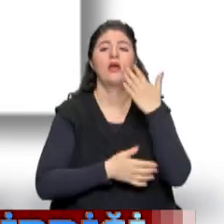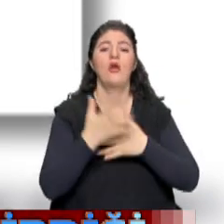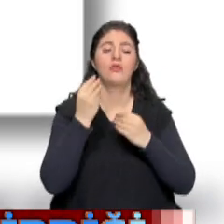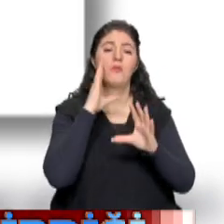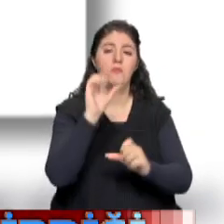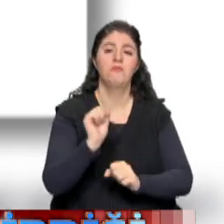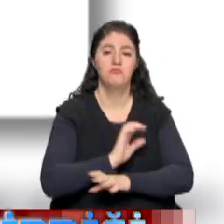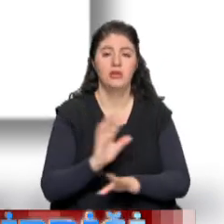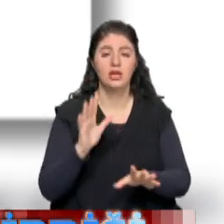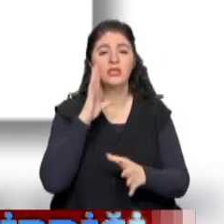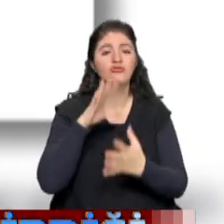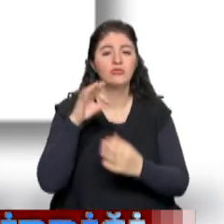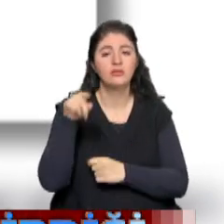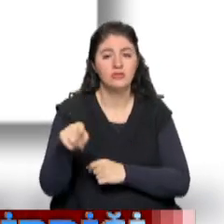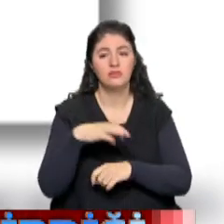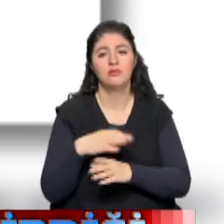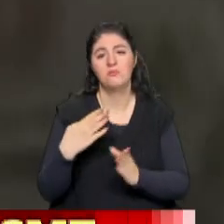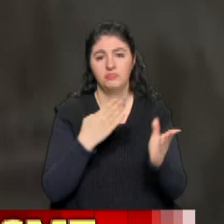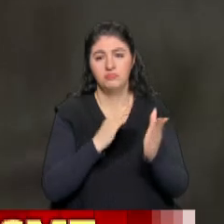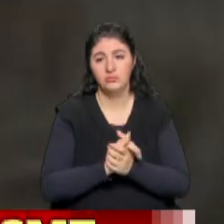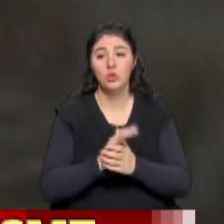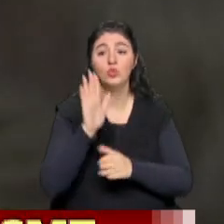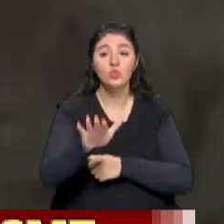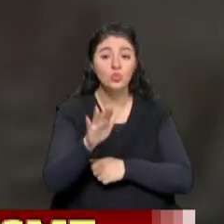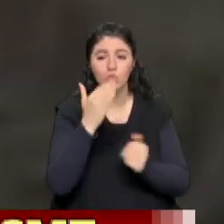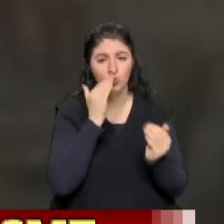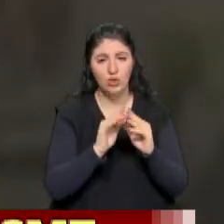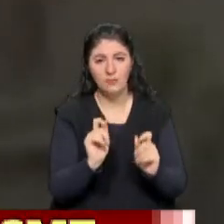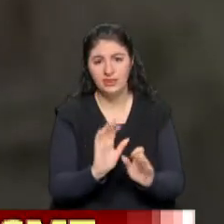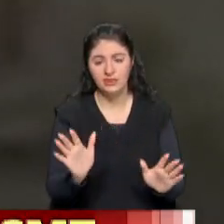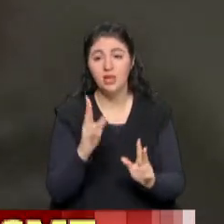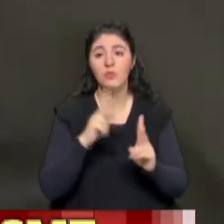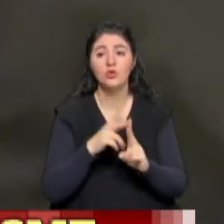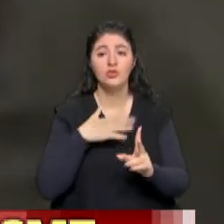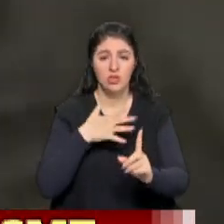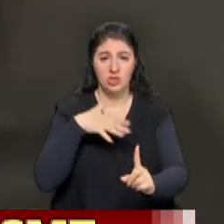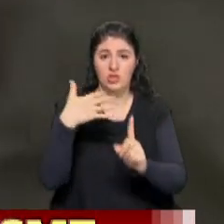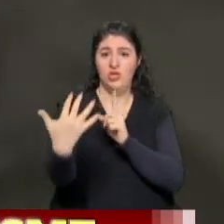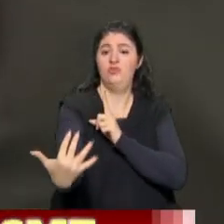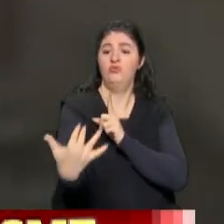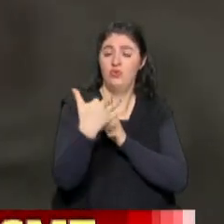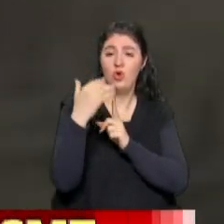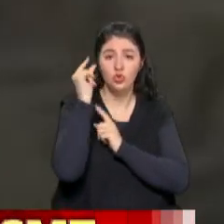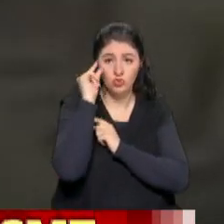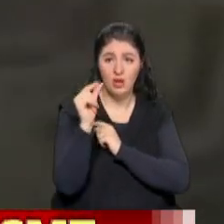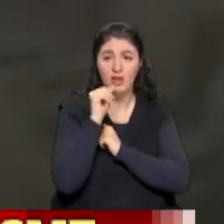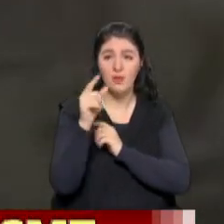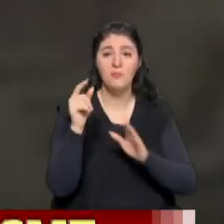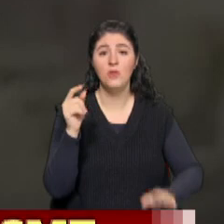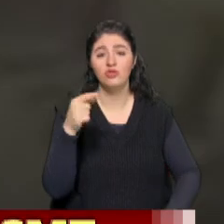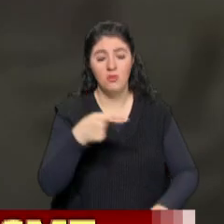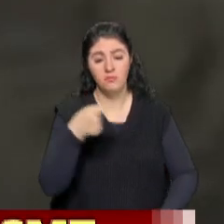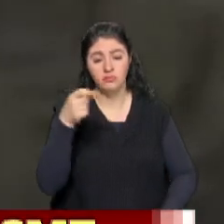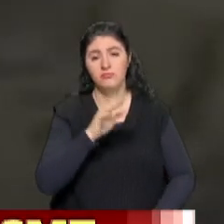olarak yakalanmıştır şahıs hastaneye kaldırılmıştır dur ihtarına uymadı polislerin üzerine koşarak gitti şüpheli şahıs bacağından